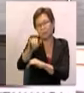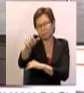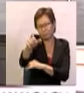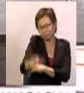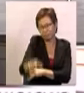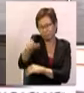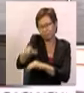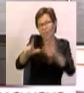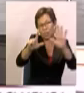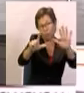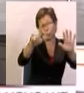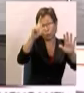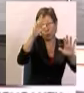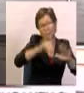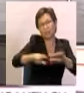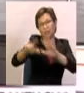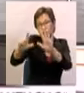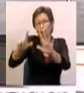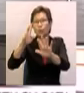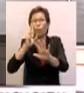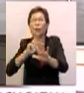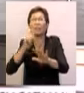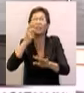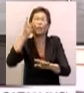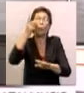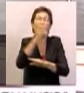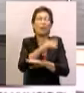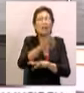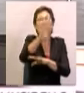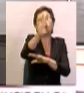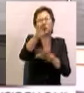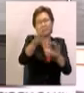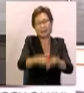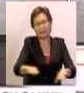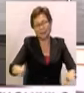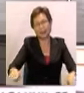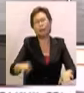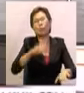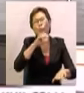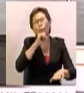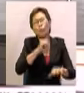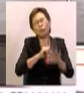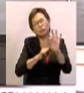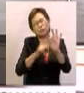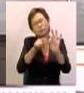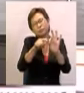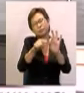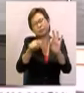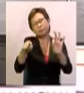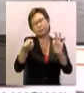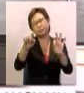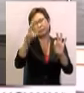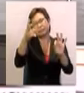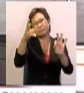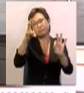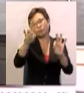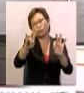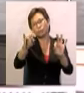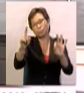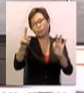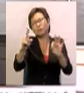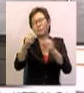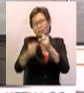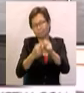merupakan 7 lelaki, 7 wanita dewasa dan 9 kanak-kanak berusia antara 9 hingga 71